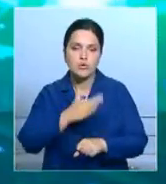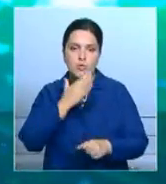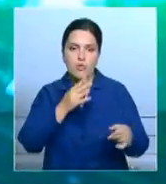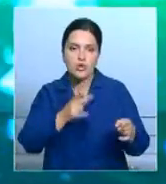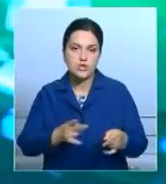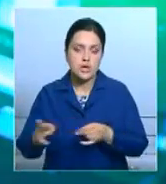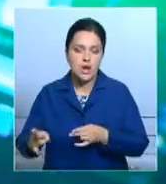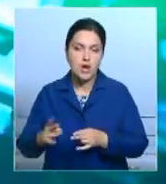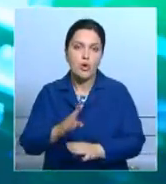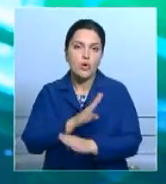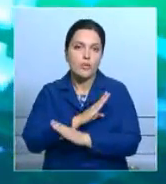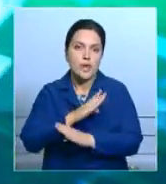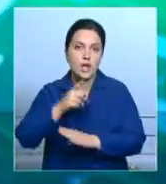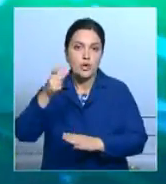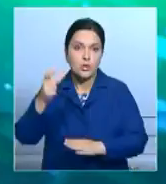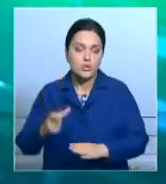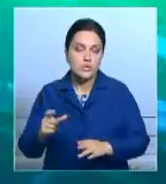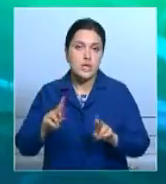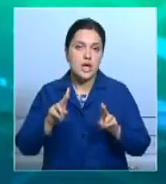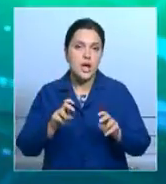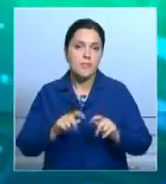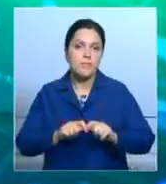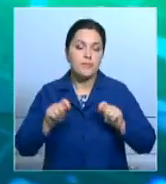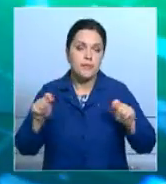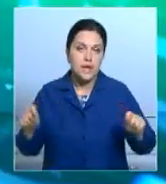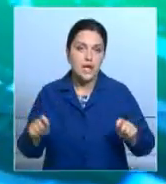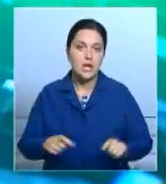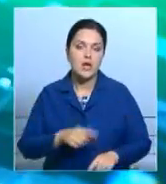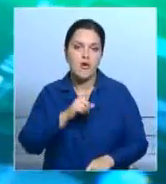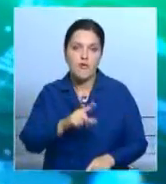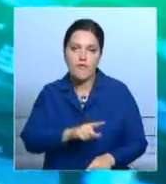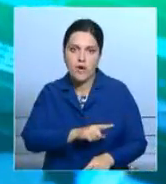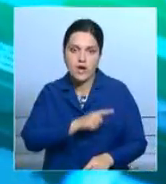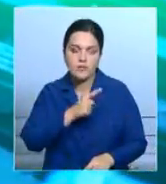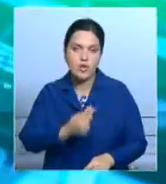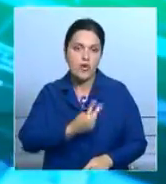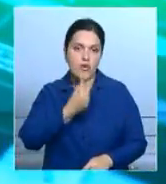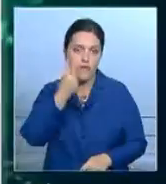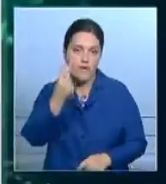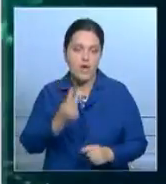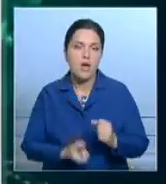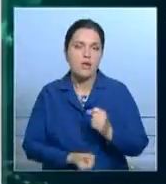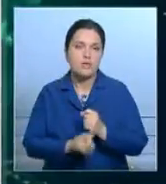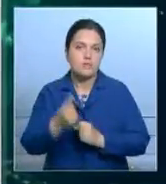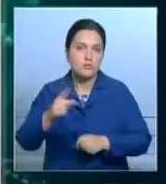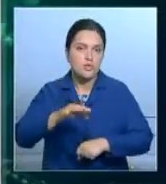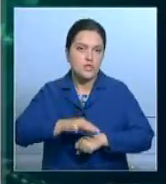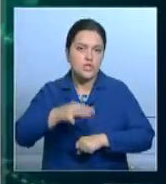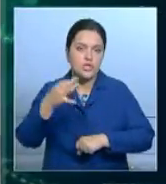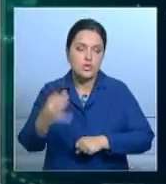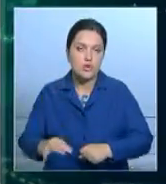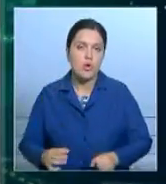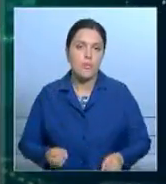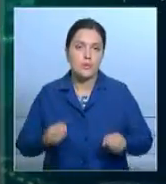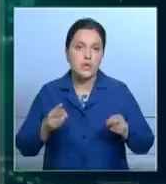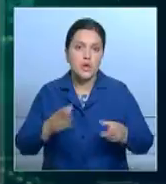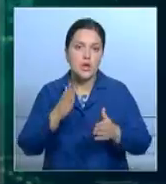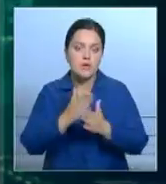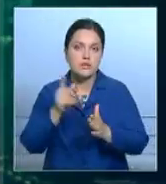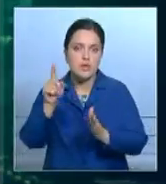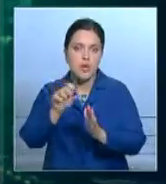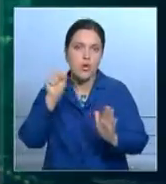к десяткам человеческих жертв. Цитирую. «Особое возмущение вызывает цинизм, с которым преступники в качестве